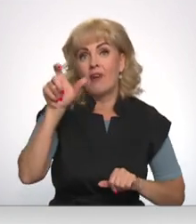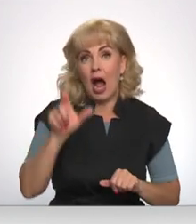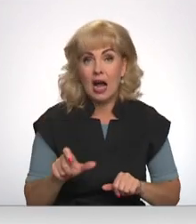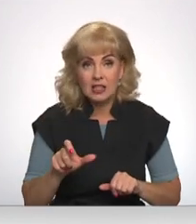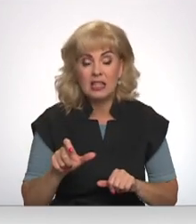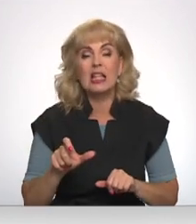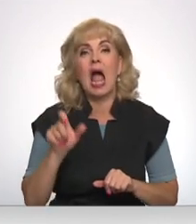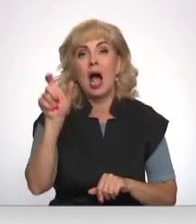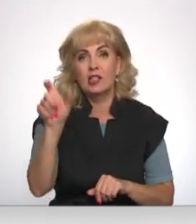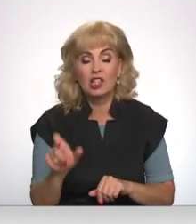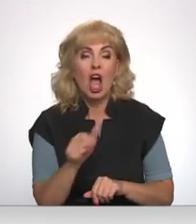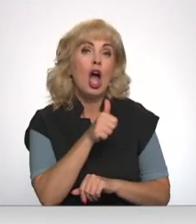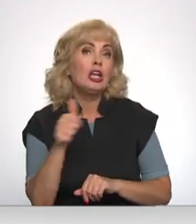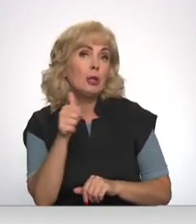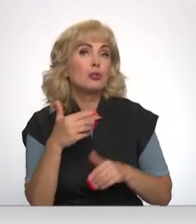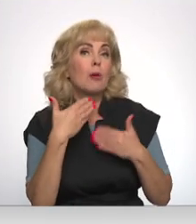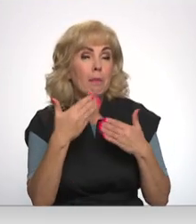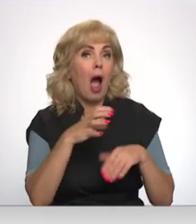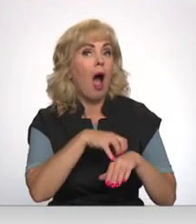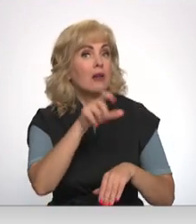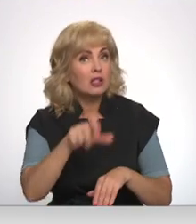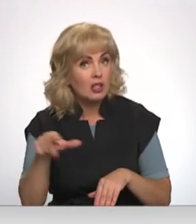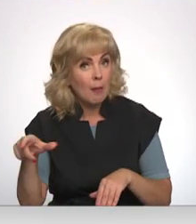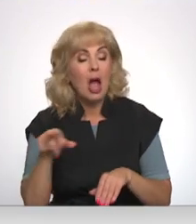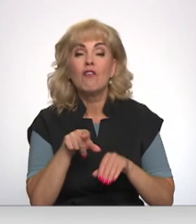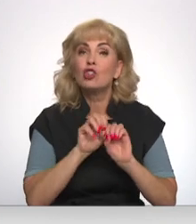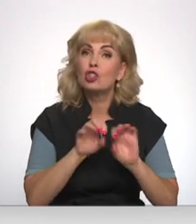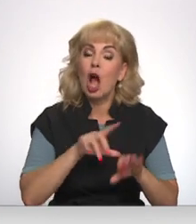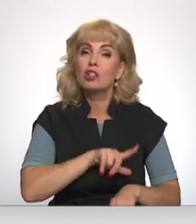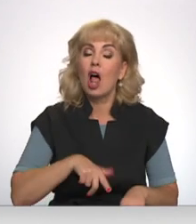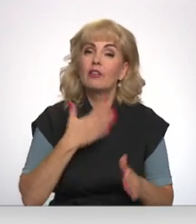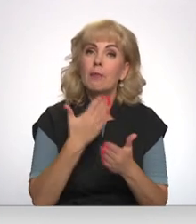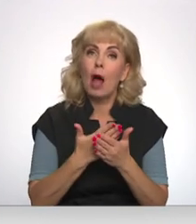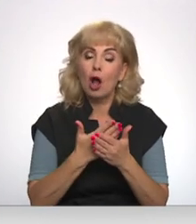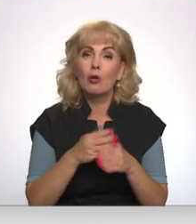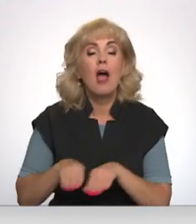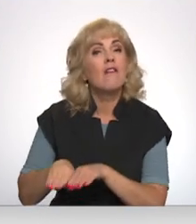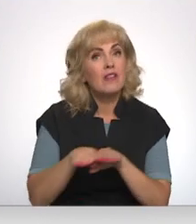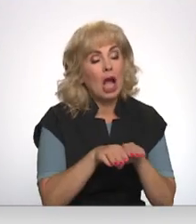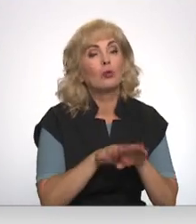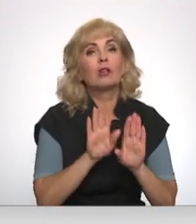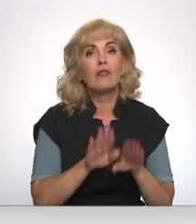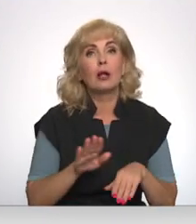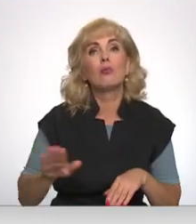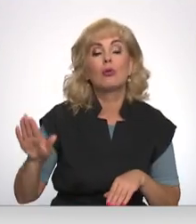Oleksandrs Miščenko, kurš īpaši pateicis ārstiem. Viņš arī norāda, ka Latvija parāda, cik vienots var būt valstis.